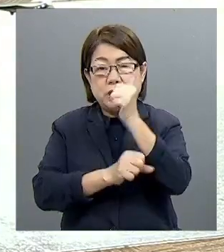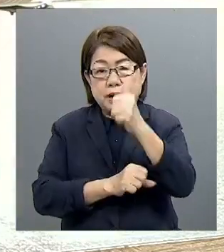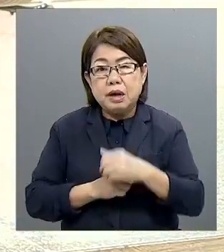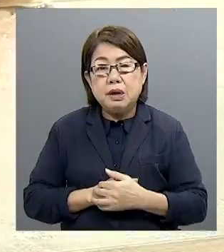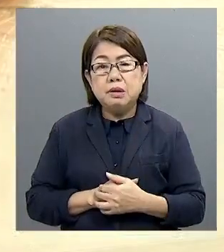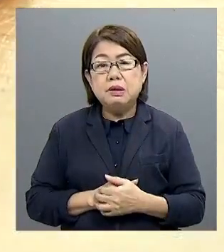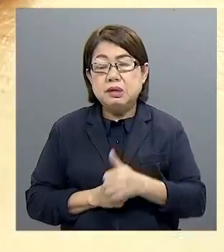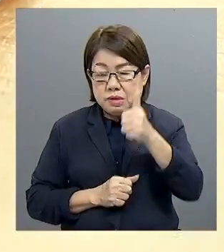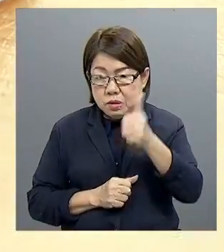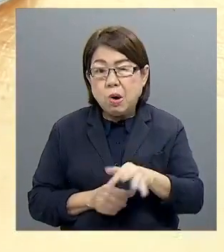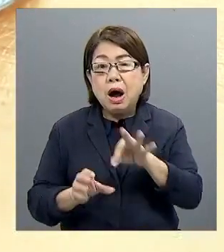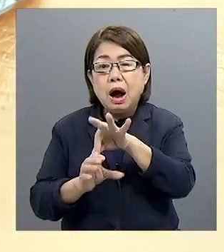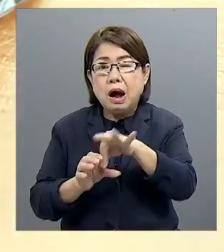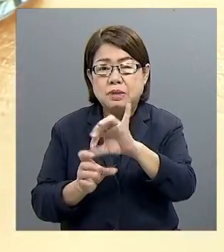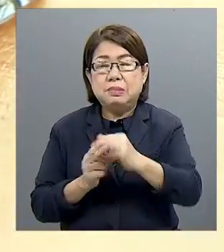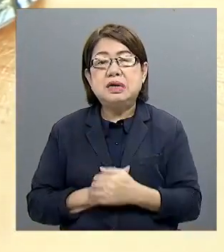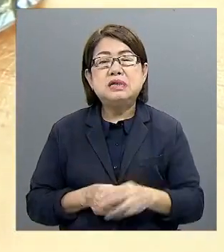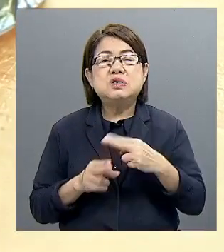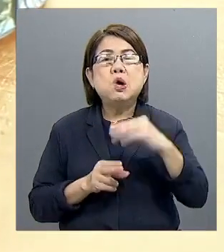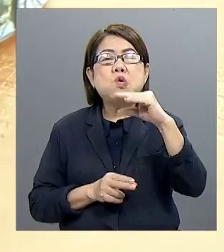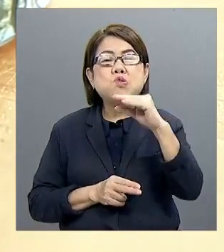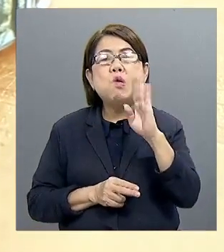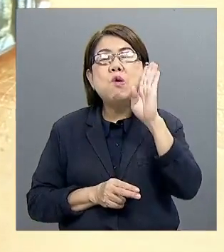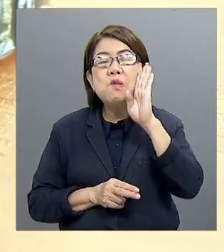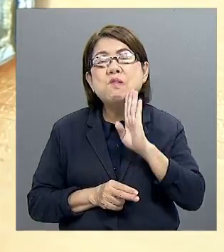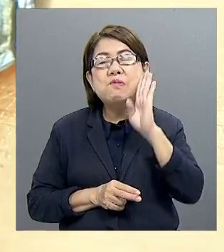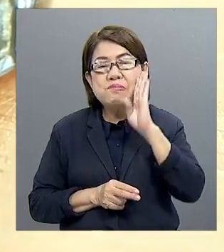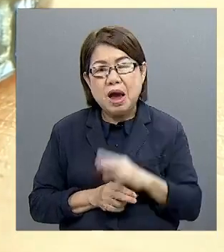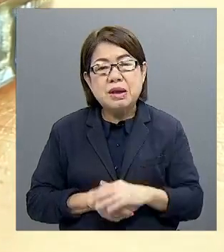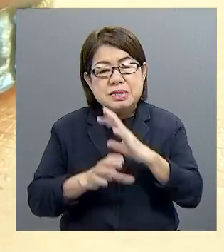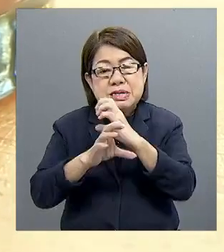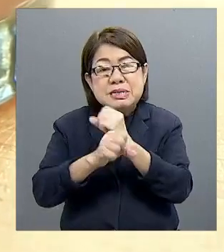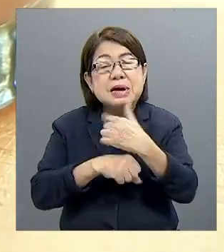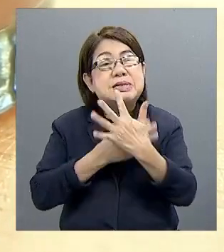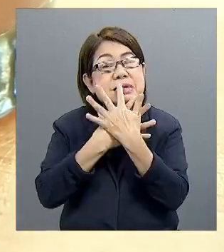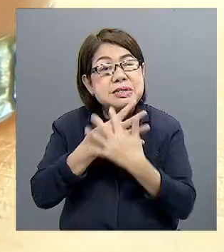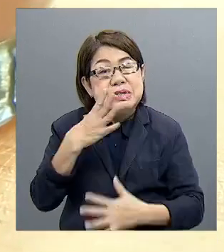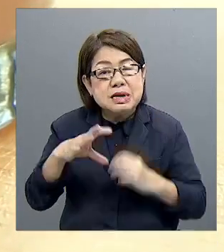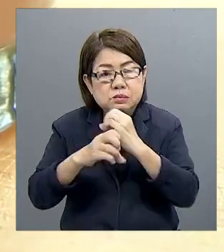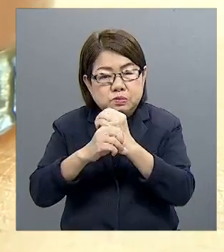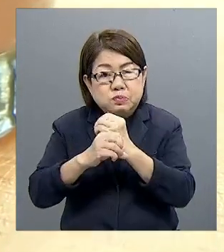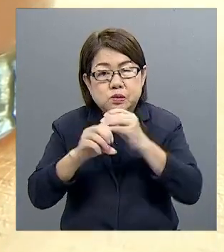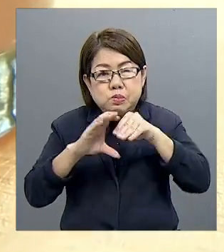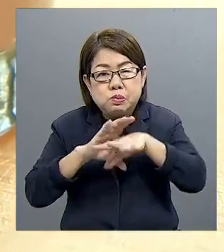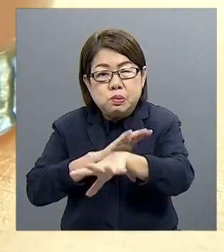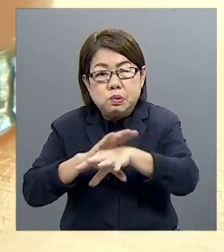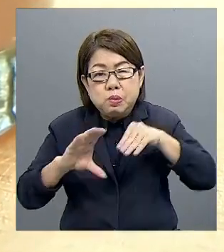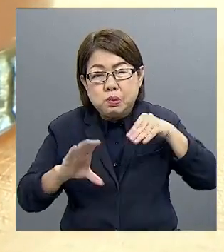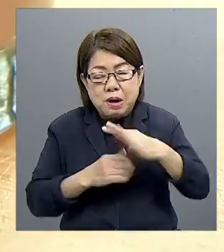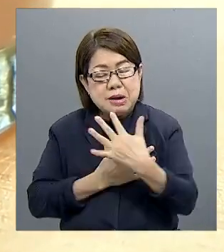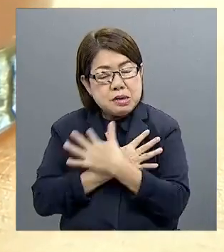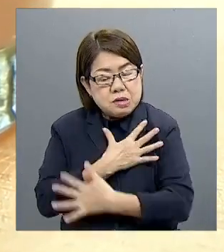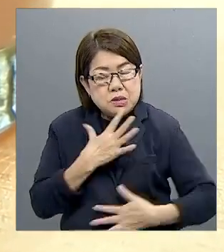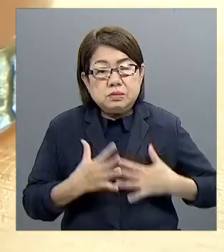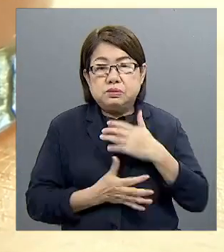แฟอีกนั่นคือโกโก้ครับมันช่วยเรื่องหลอดเลือดด้วยนะครับและช่วยเรื่องสมองเพราะมันมีสารตัวนึงที่เรียกว่าโพลีฟีนอลตัวนี้มันช่วย